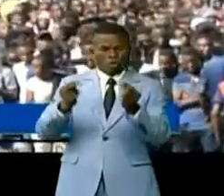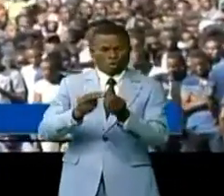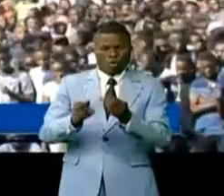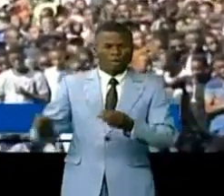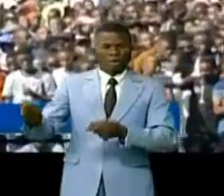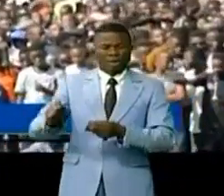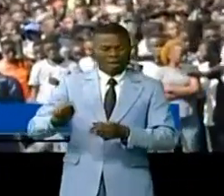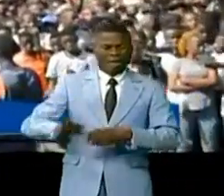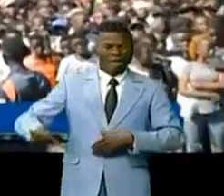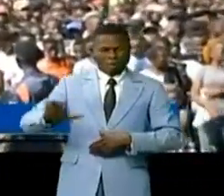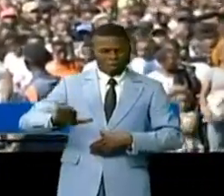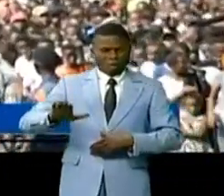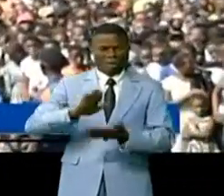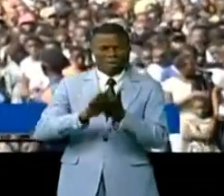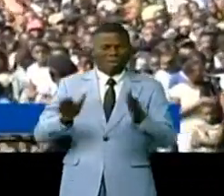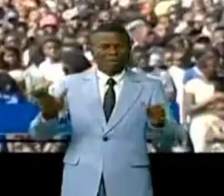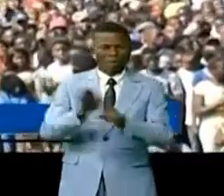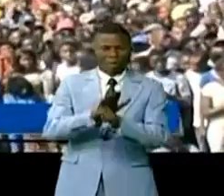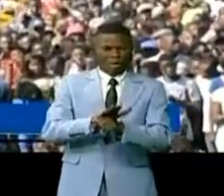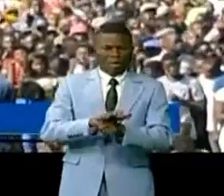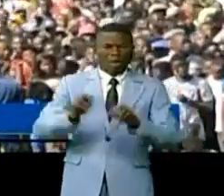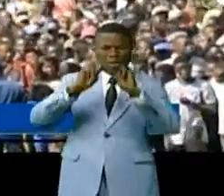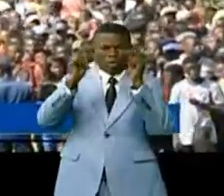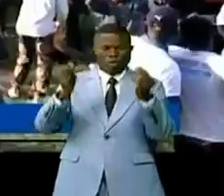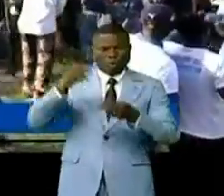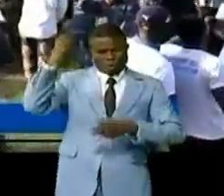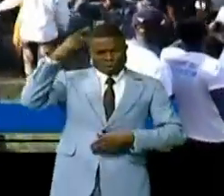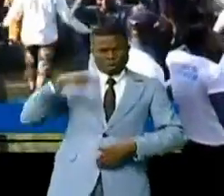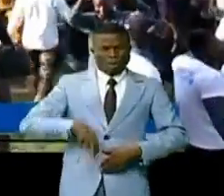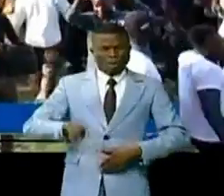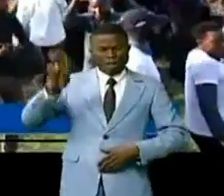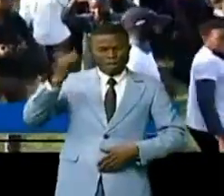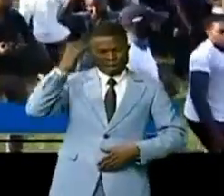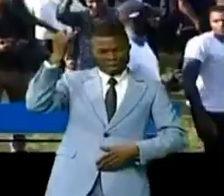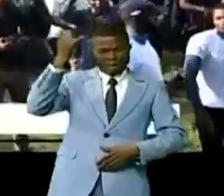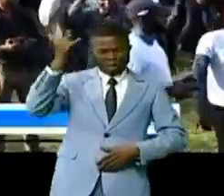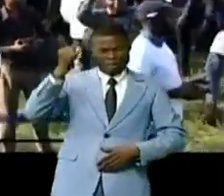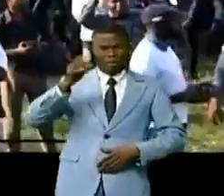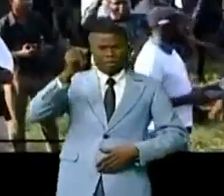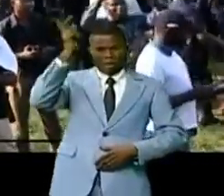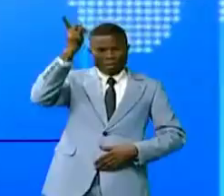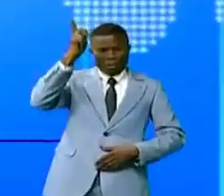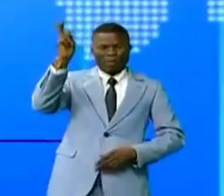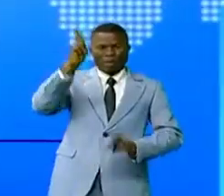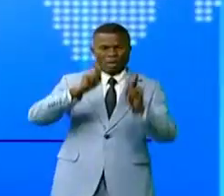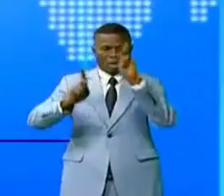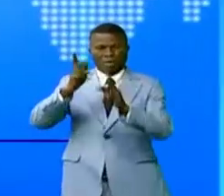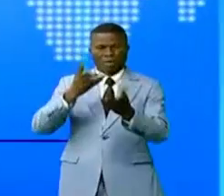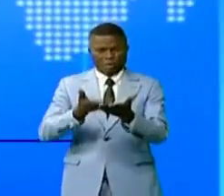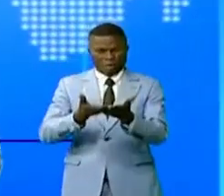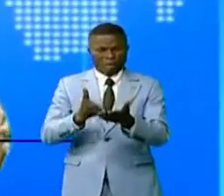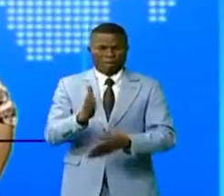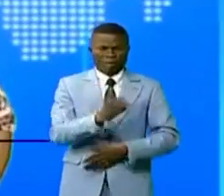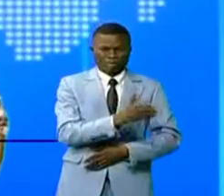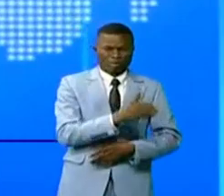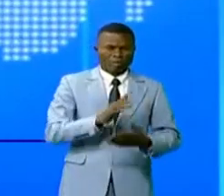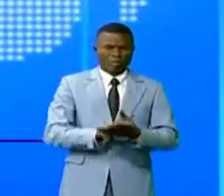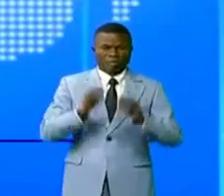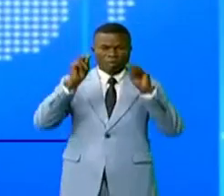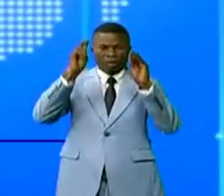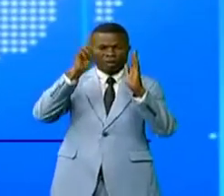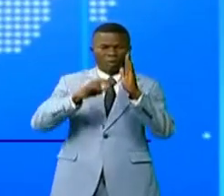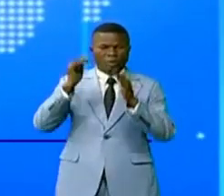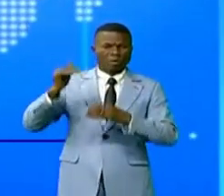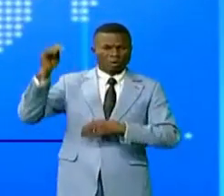national soit totalement acquise à l'idéologie du chef de l'État, le peuple d'abord. Enseignement supérieur